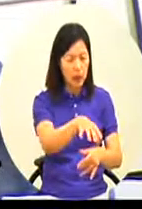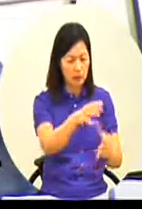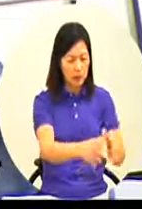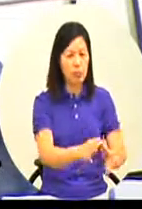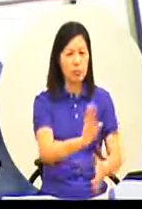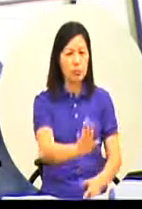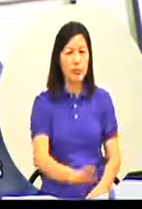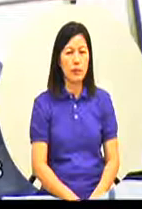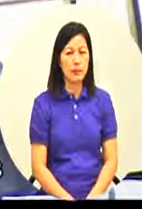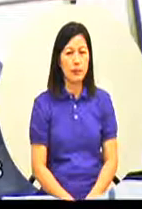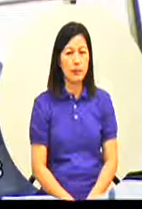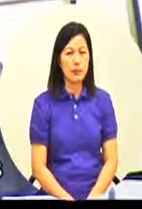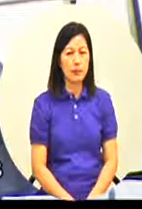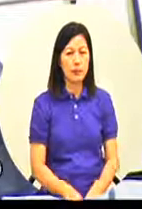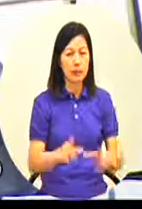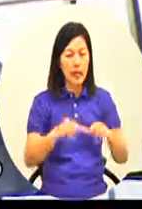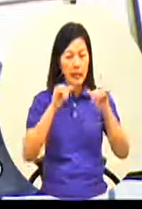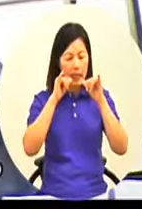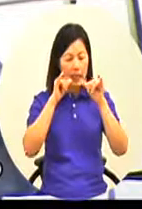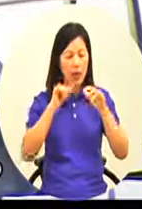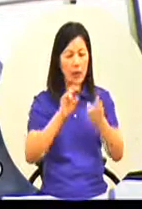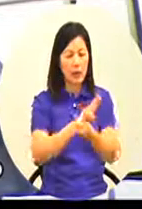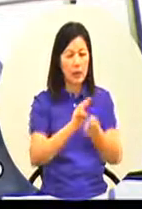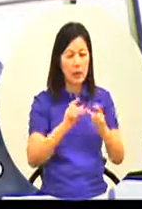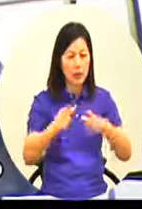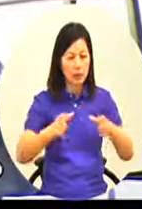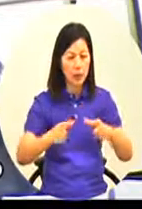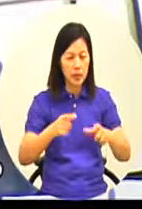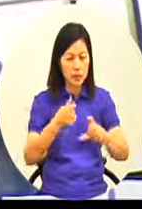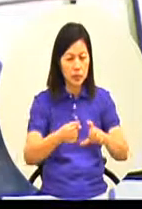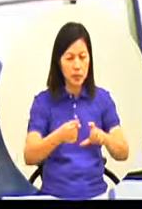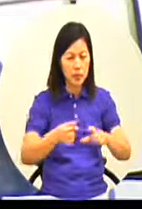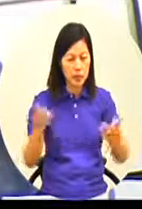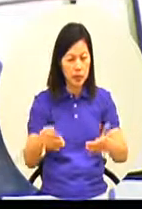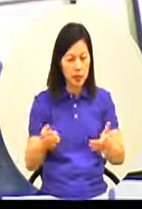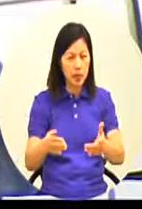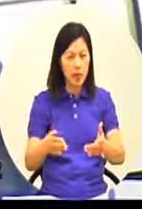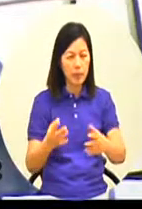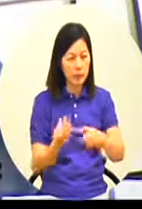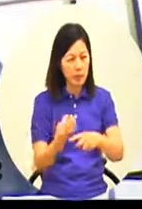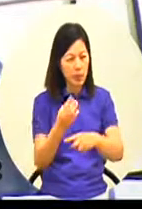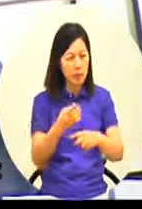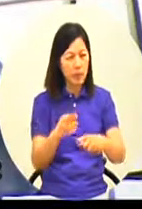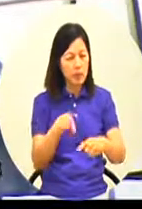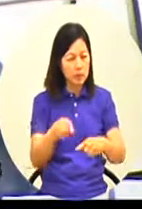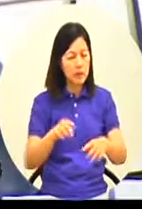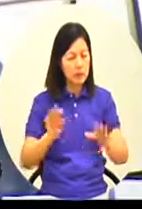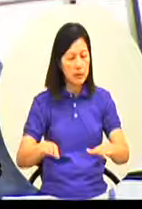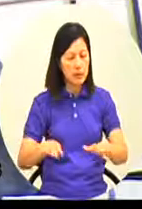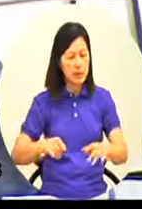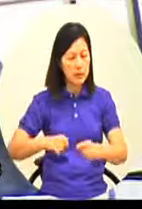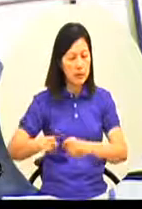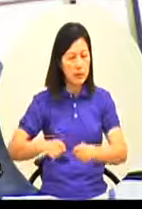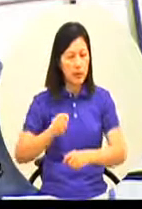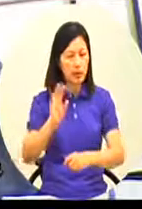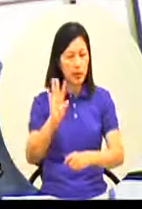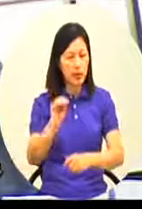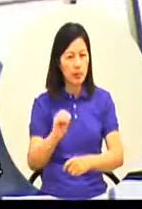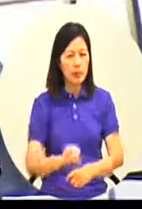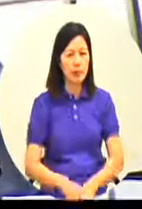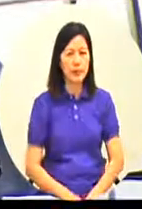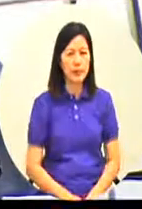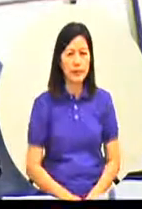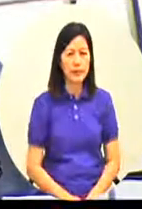对于我们大寮林园区的公园开辟率，目前有什么 几位？ 赵局长，请答